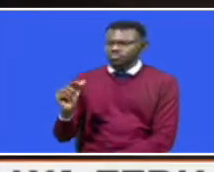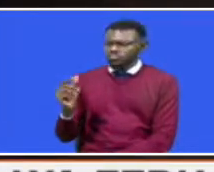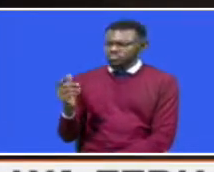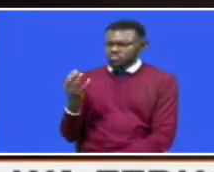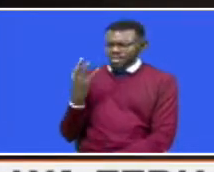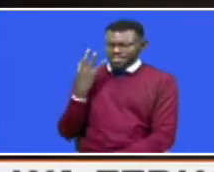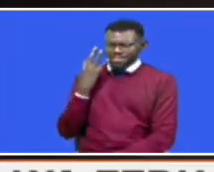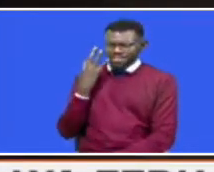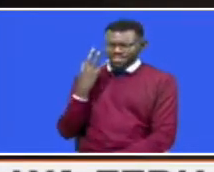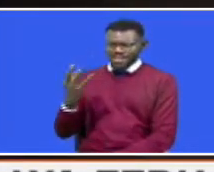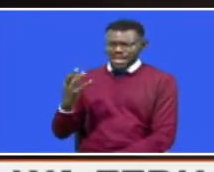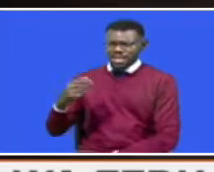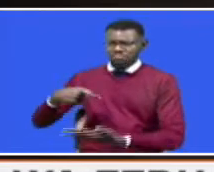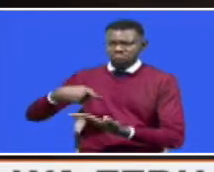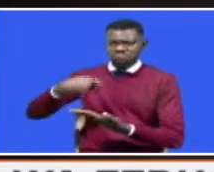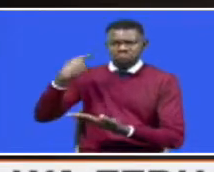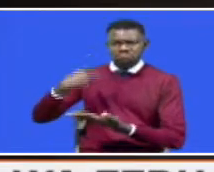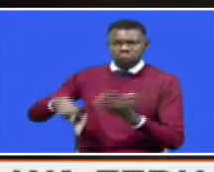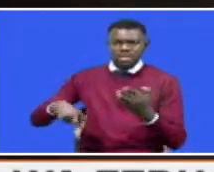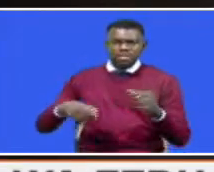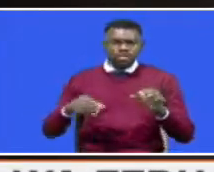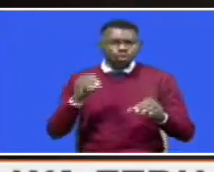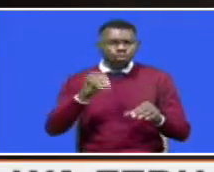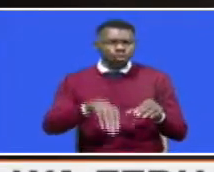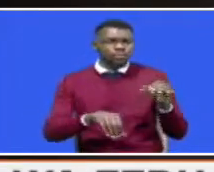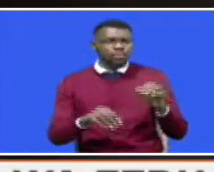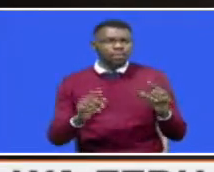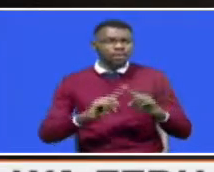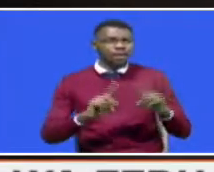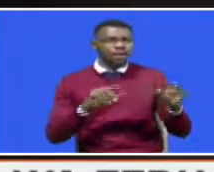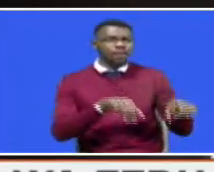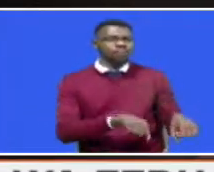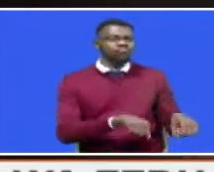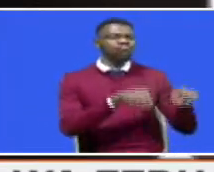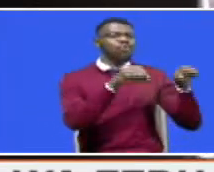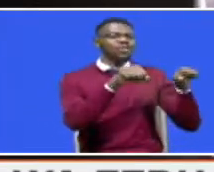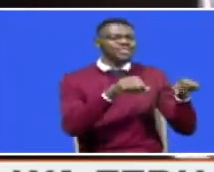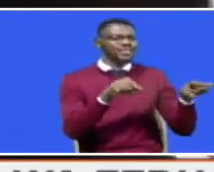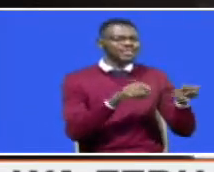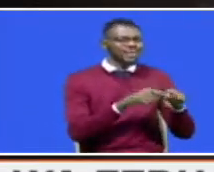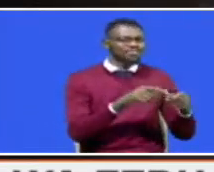300. Na ule amekuajiri atoe 300.